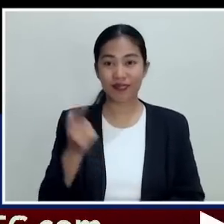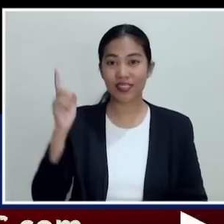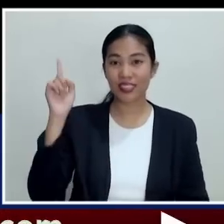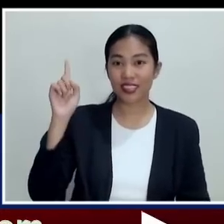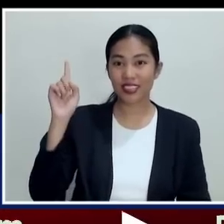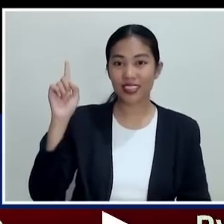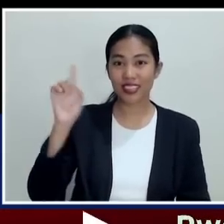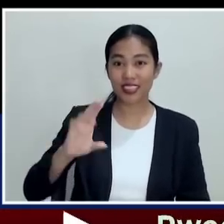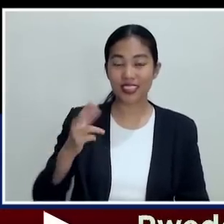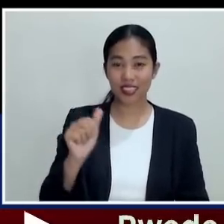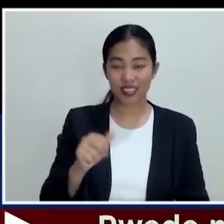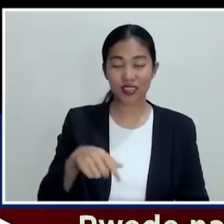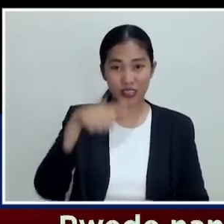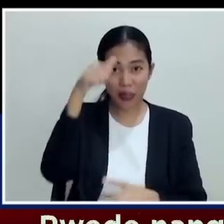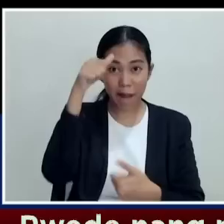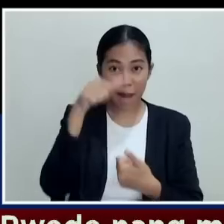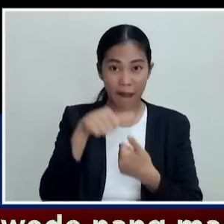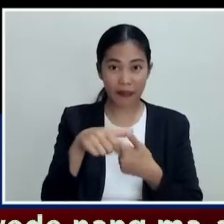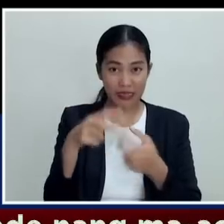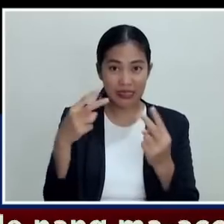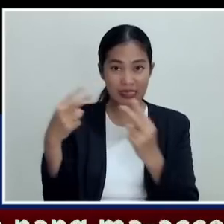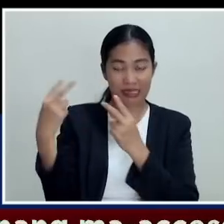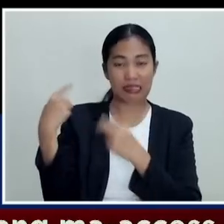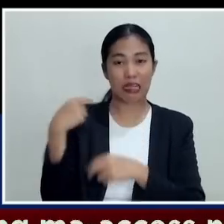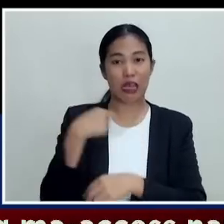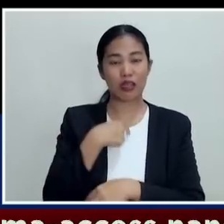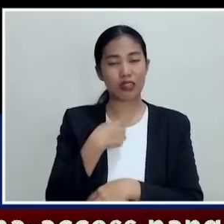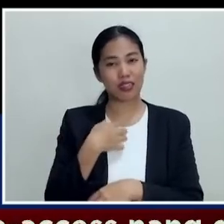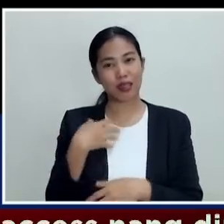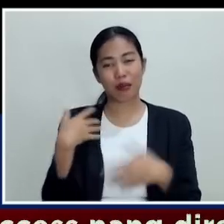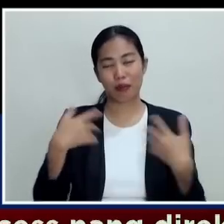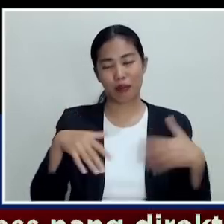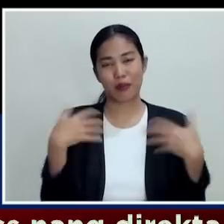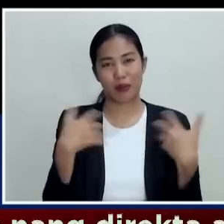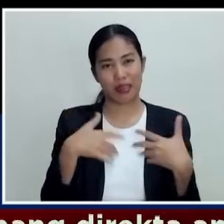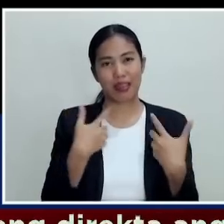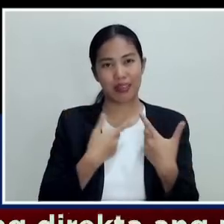mo yung araw na baliw ako sa'yo?